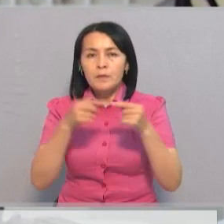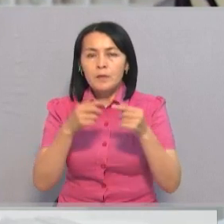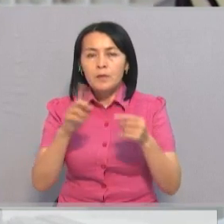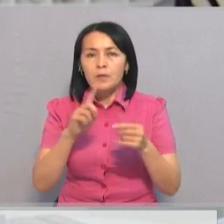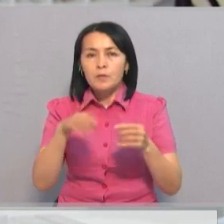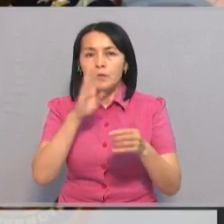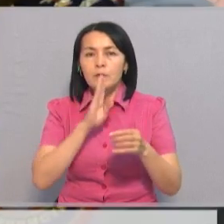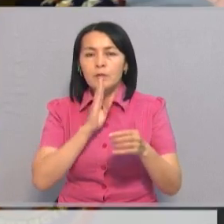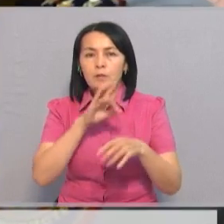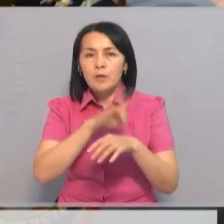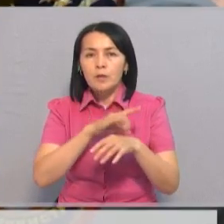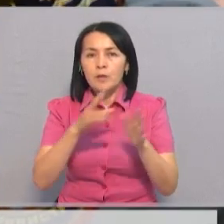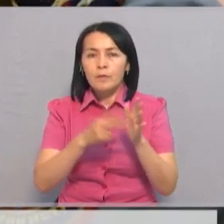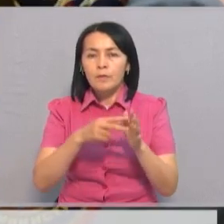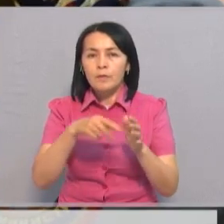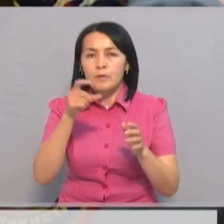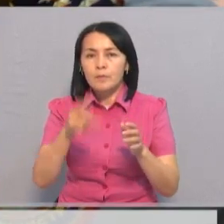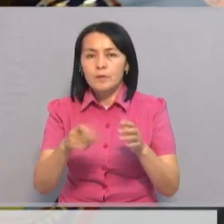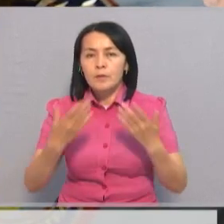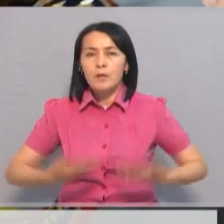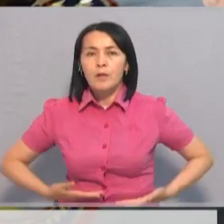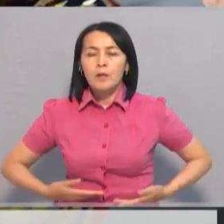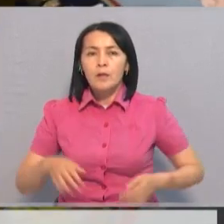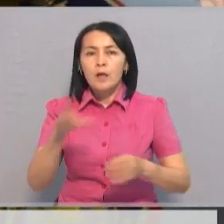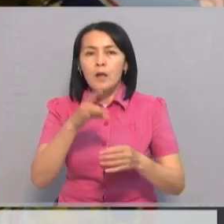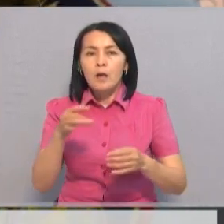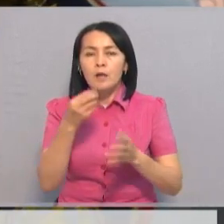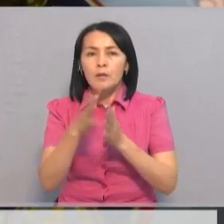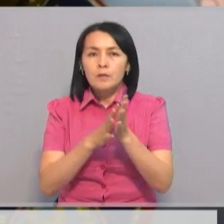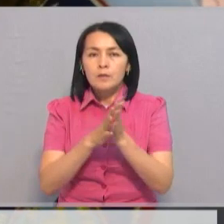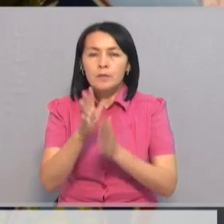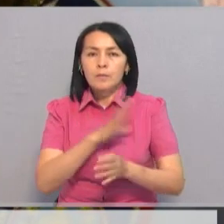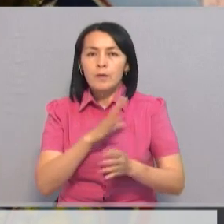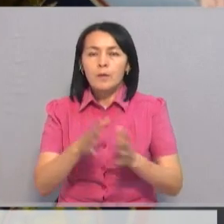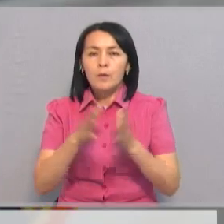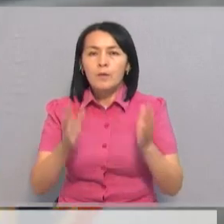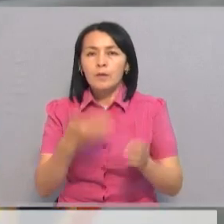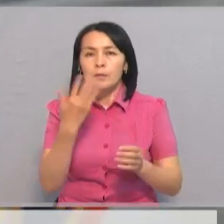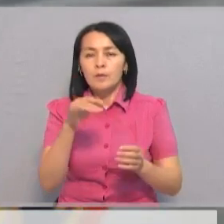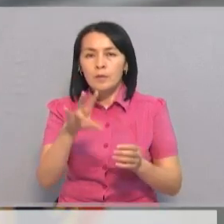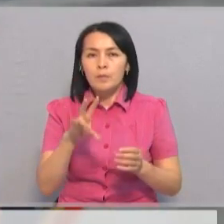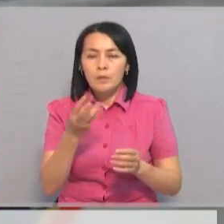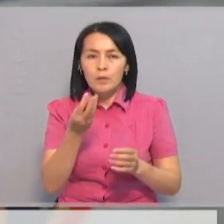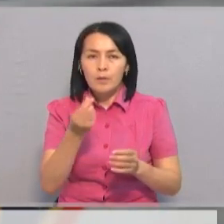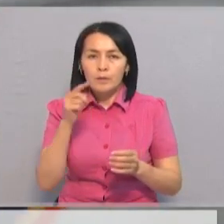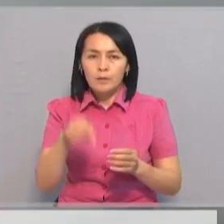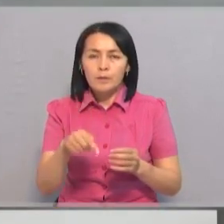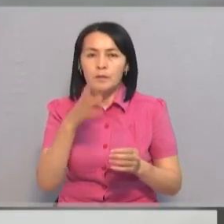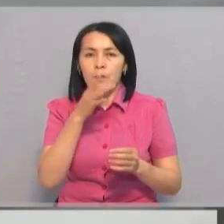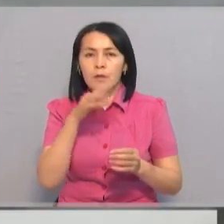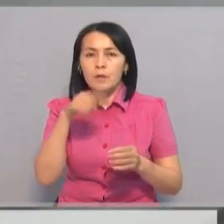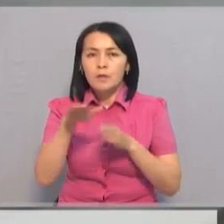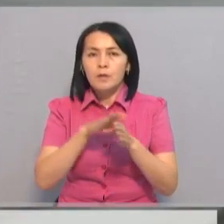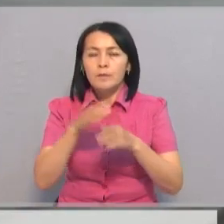что женщина обманула 8 жителей района. Ущерб, причиненный потерпевшим, составил около 5 миллионов тенге. В настоящее